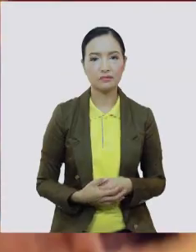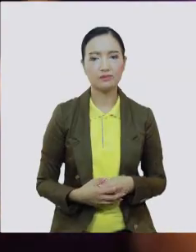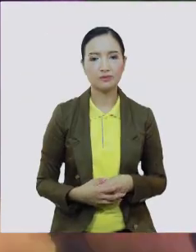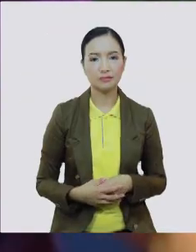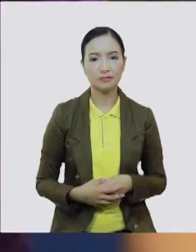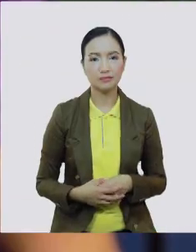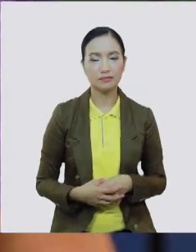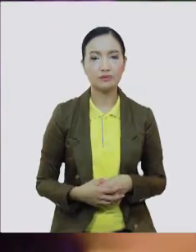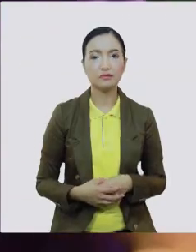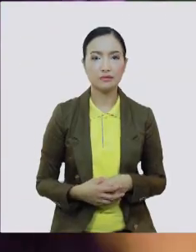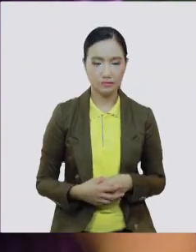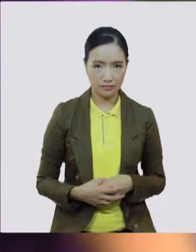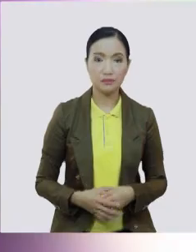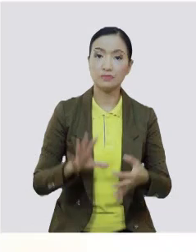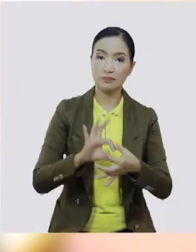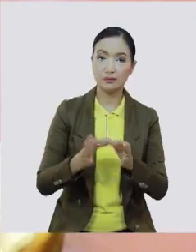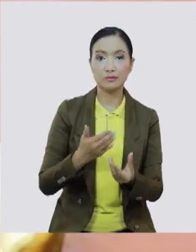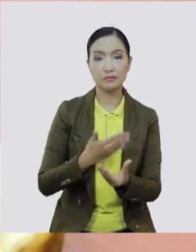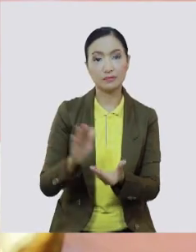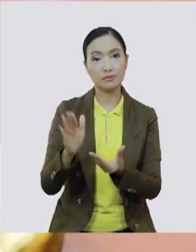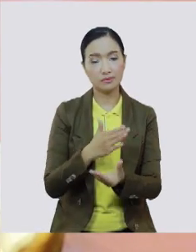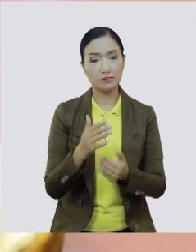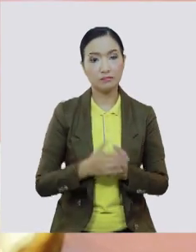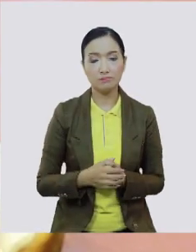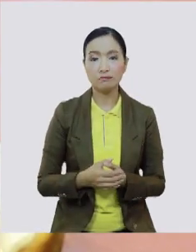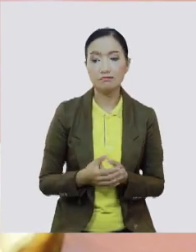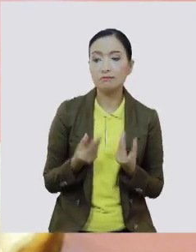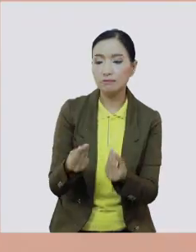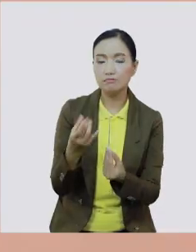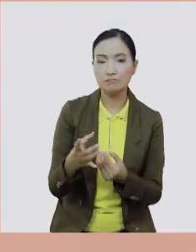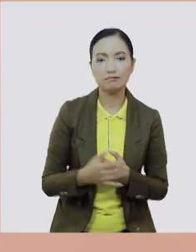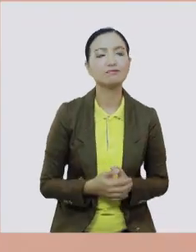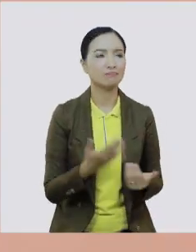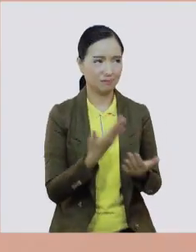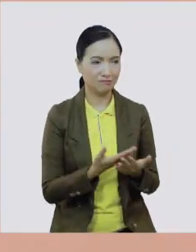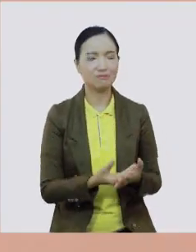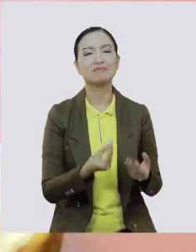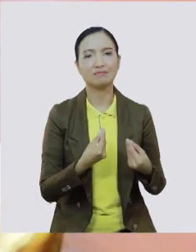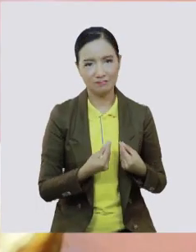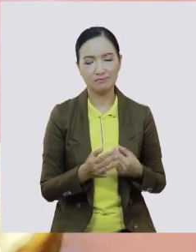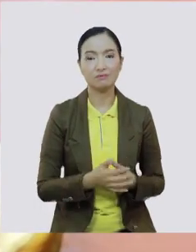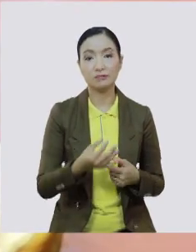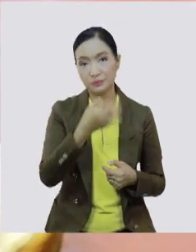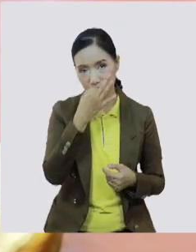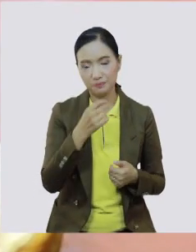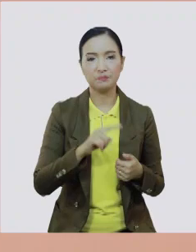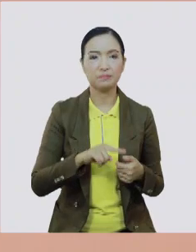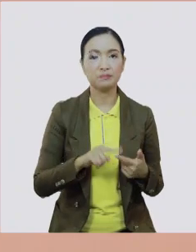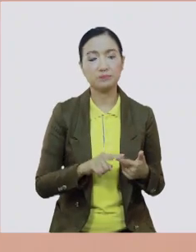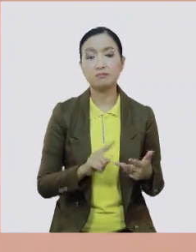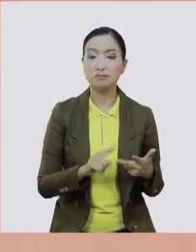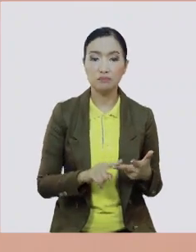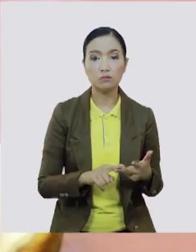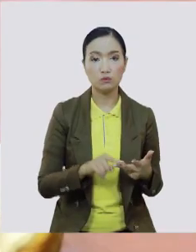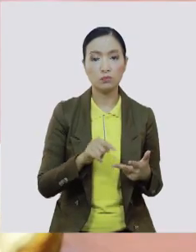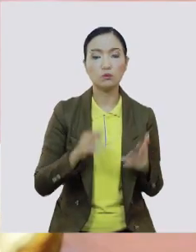กีฬาปิงปองเนี่ยในวันนี้นะให้อะไรกับเราบ้าง พูดอย่างไม่อายนะคะอันดับแรกเลยให้เงินทองให้อาชีพ ครับ ให้คน